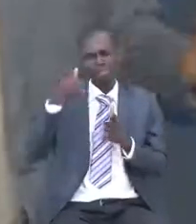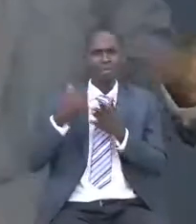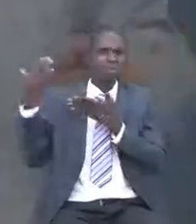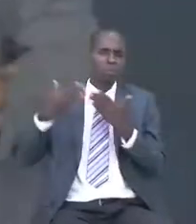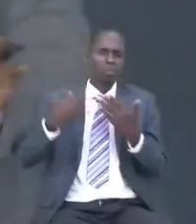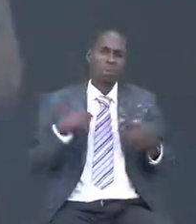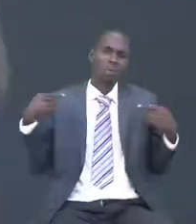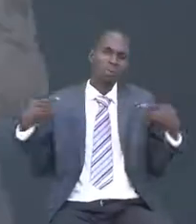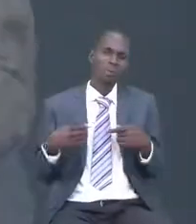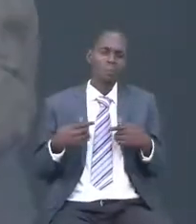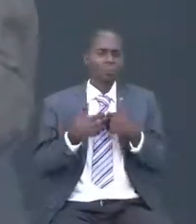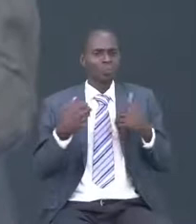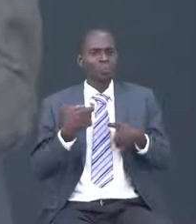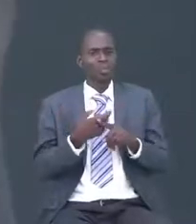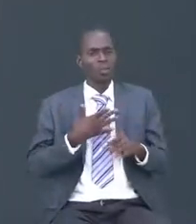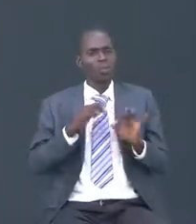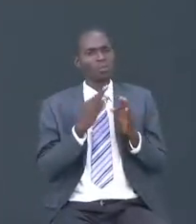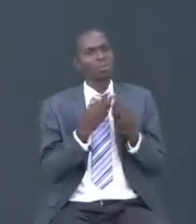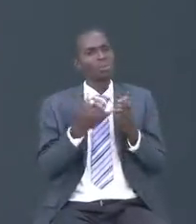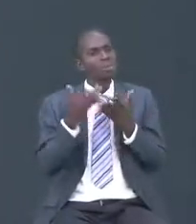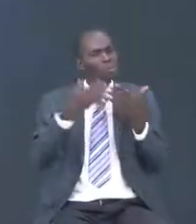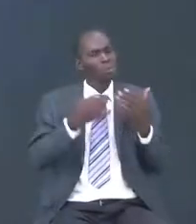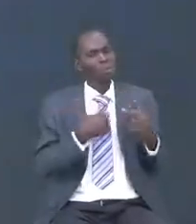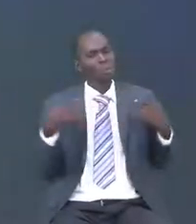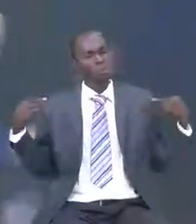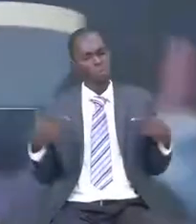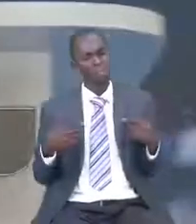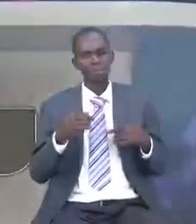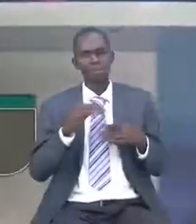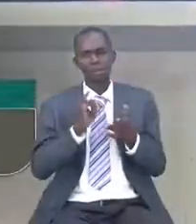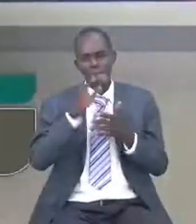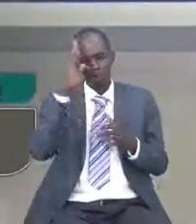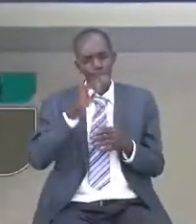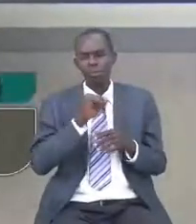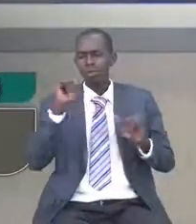causait des saignements. Il ne pensait plus à autre chose. Simplement